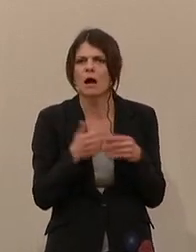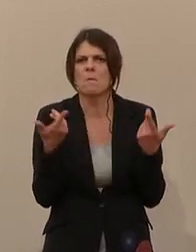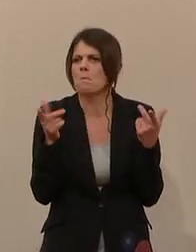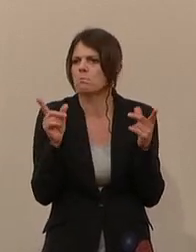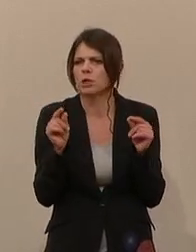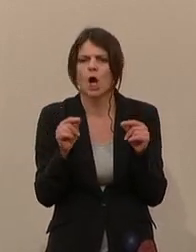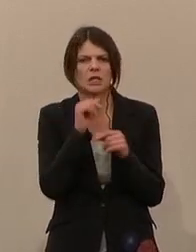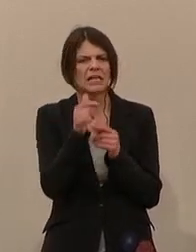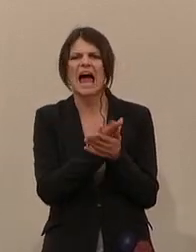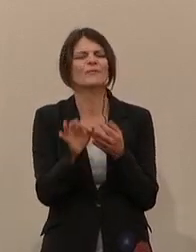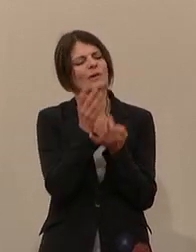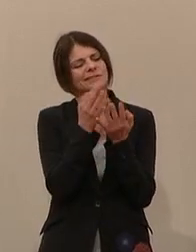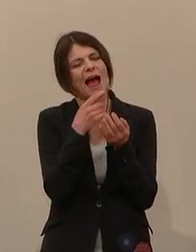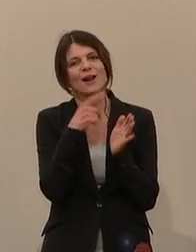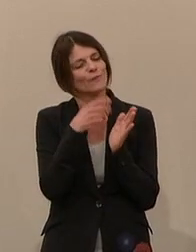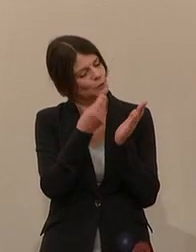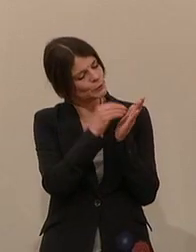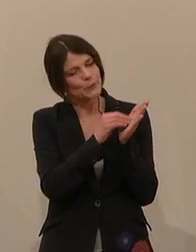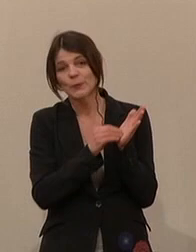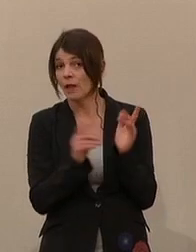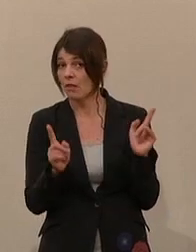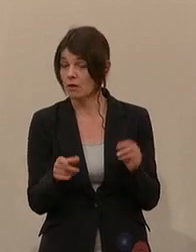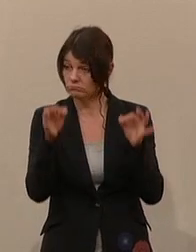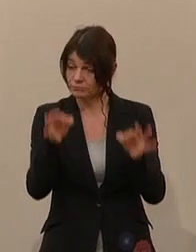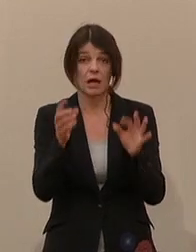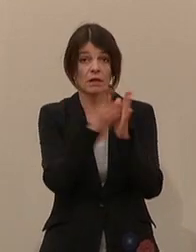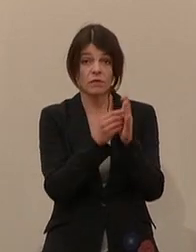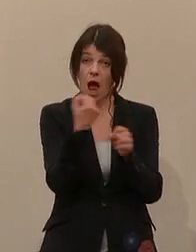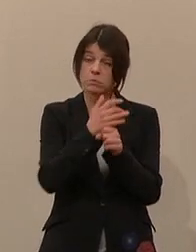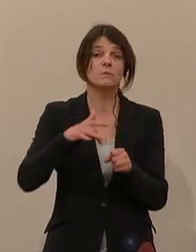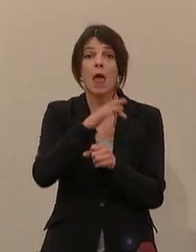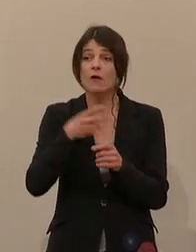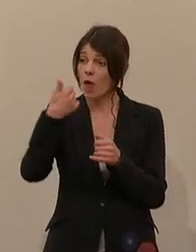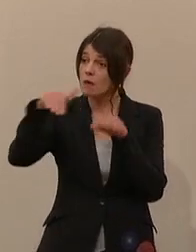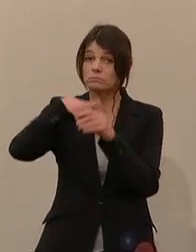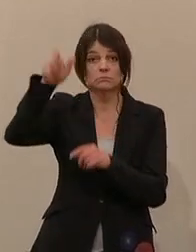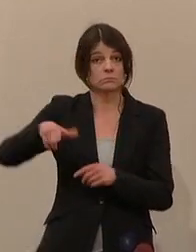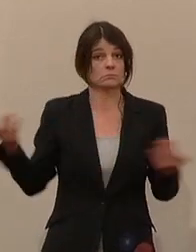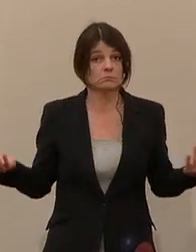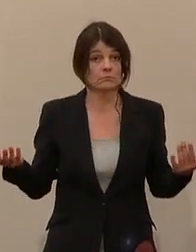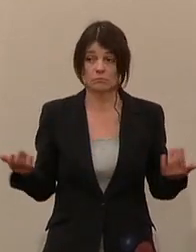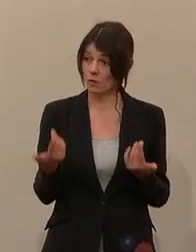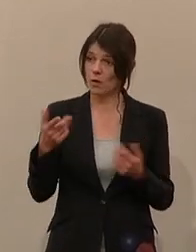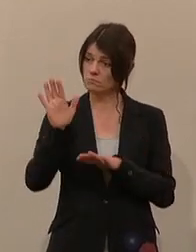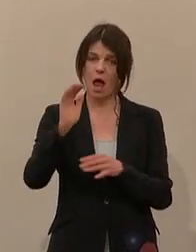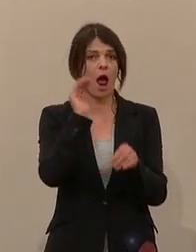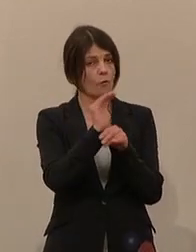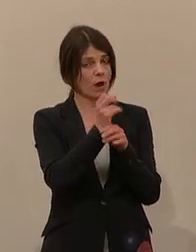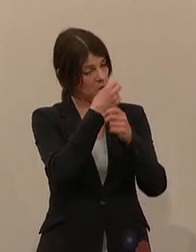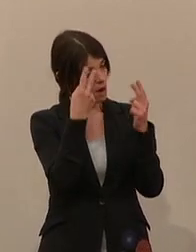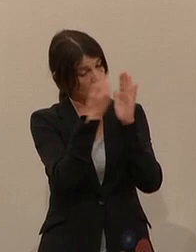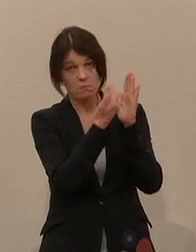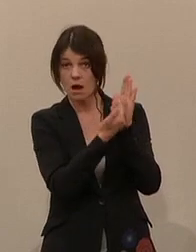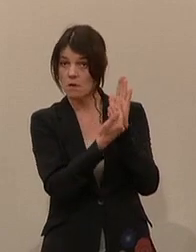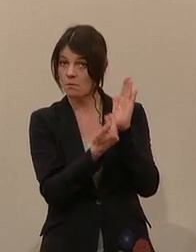einfach Zahlenmakulatur ist, sondern der definierte Arbeitsplatz eines Bediensteten, wo sich nicht nur seine Aufgabenstellung ableitet, sondern